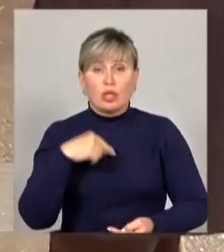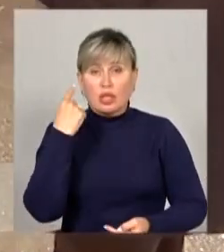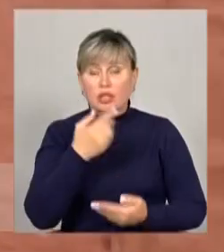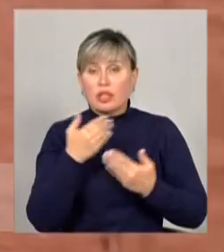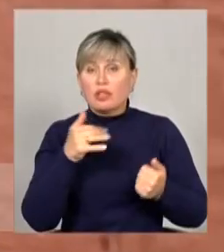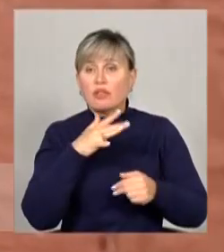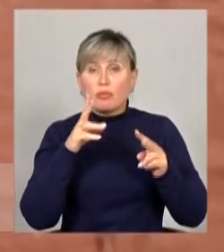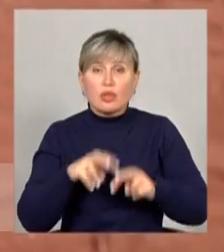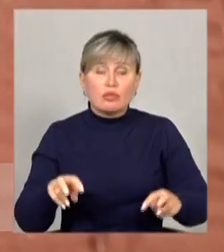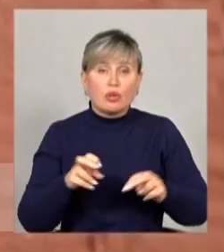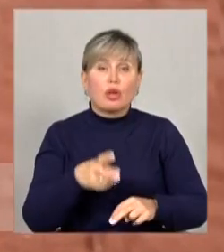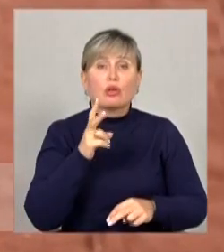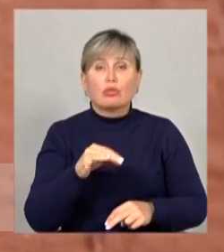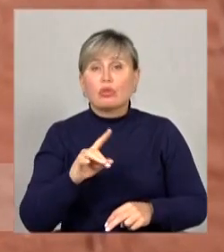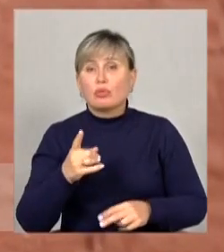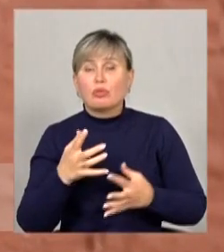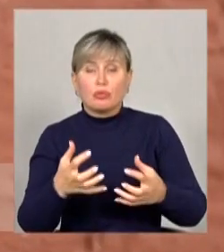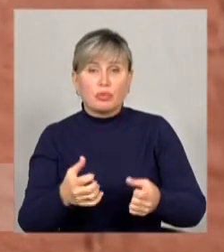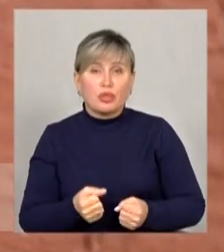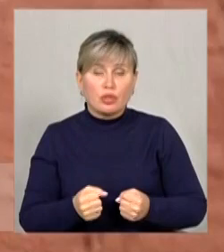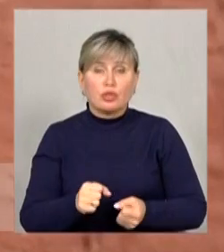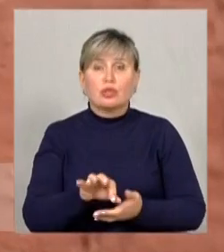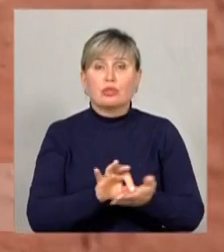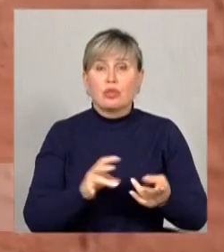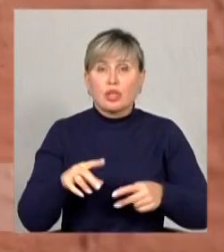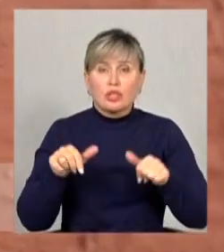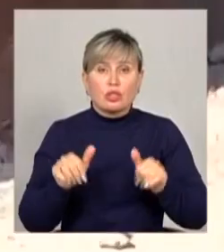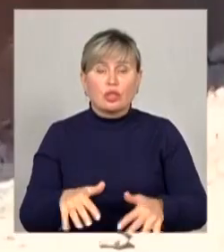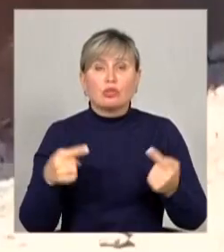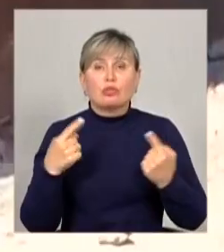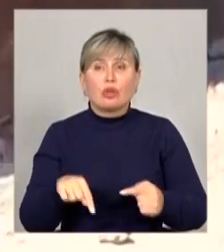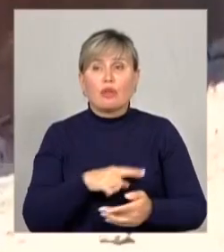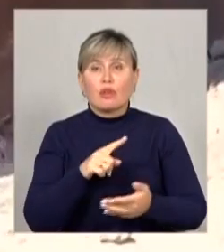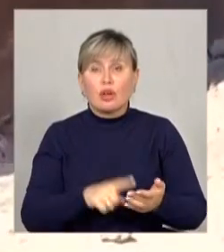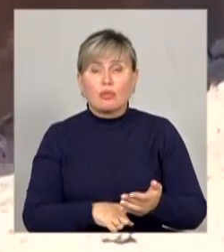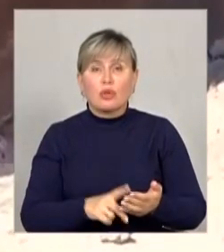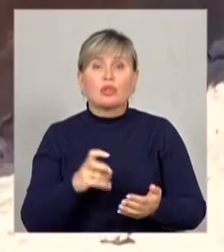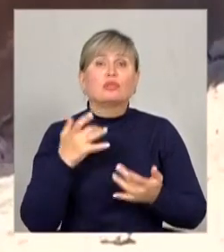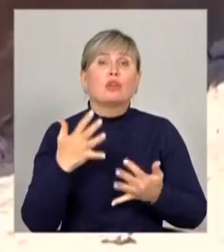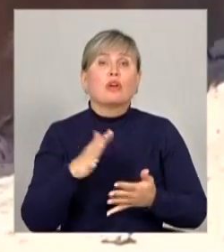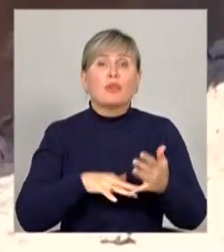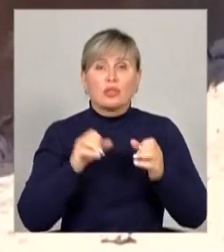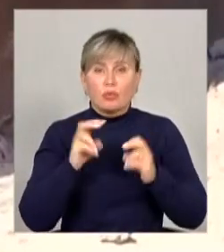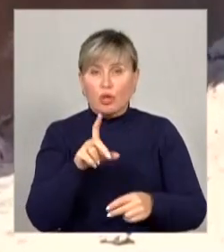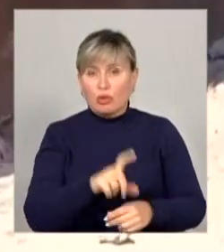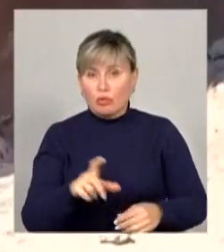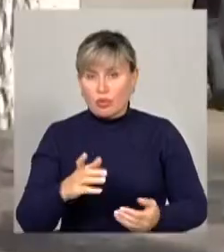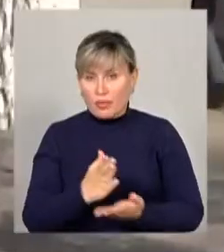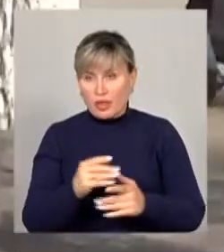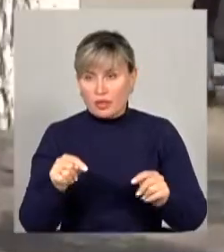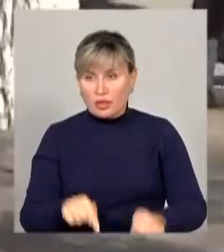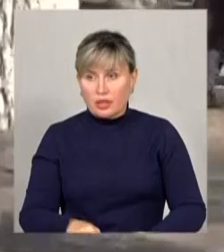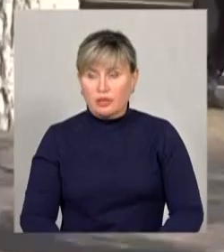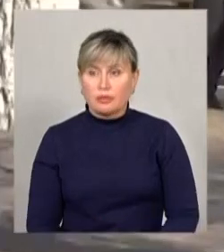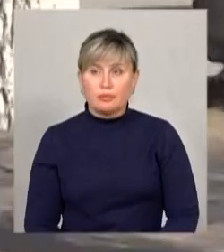времени разбираться, кто и почему принял объект. Срочно надо решать другой вопрос – насколько безопасно людям находиться здесь.